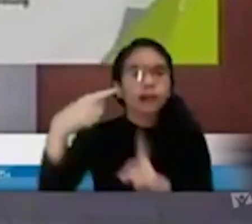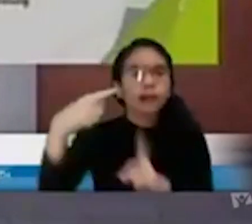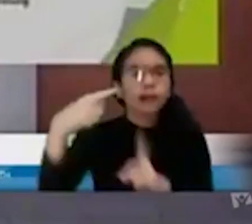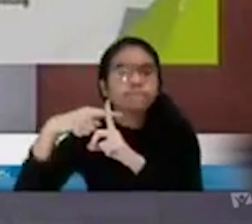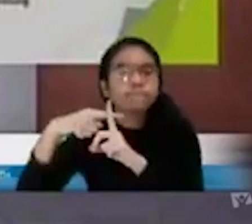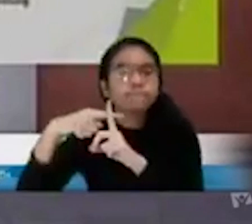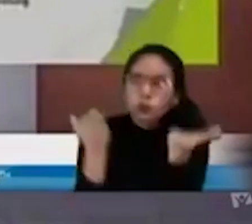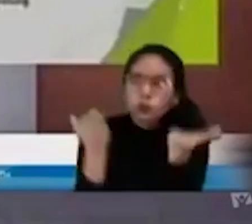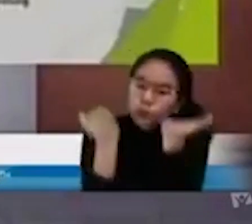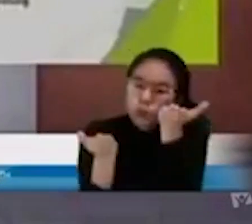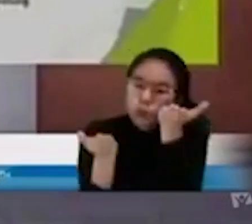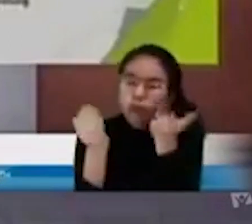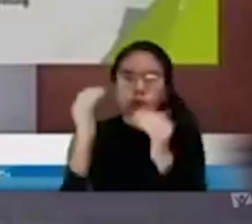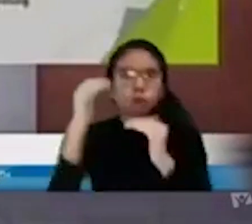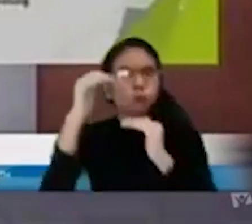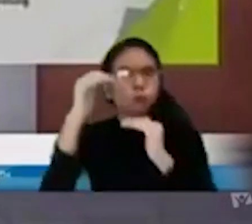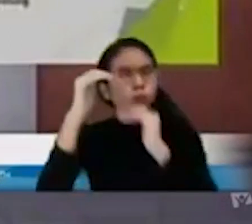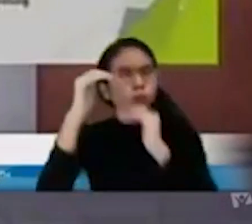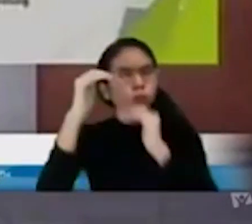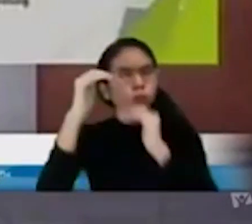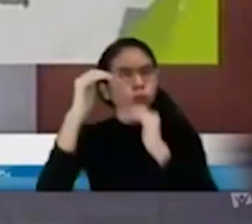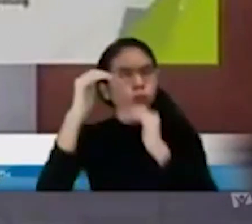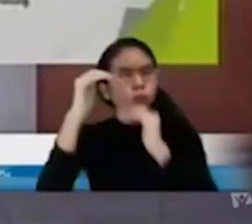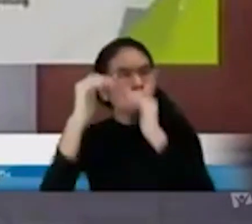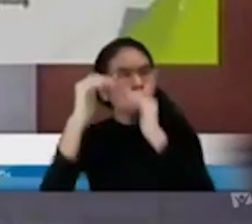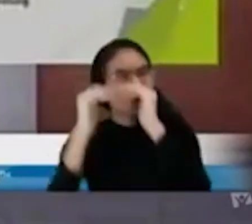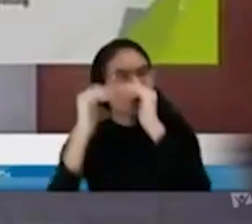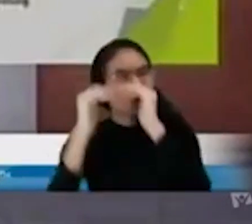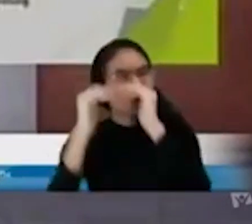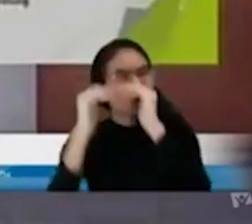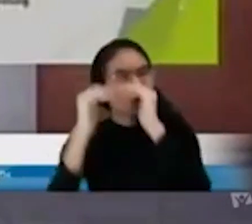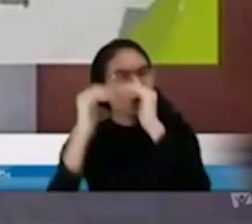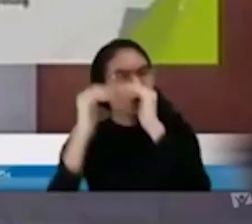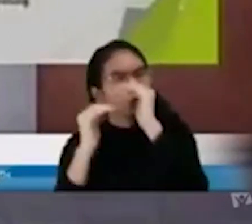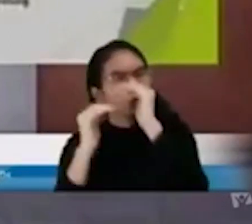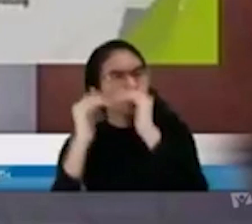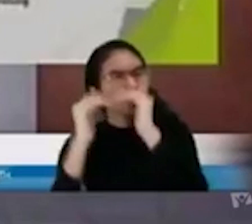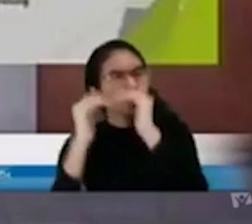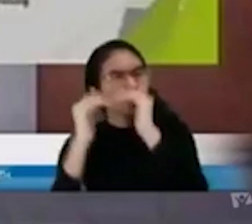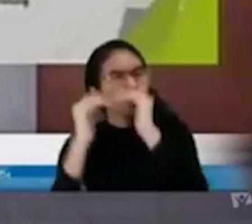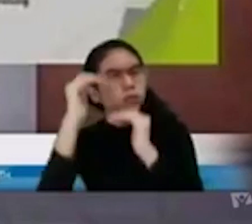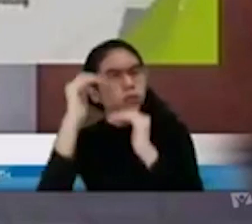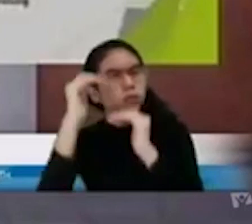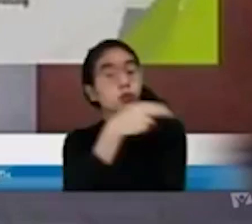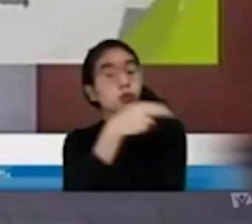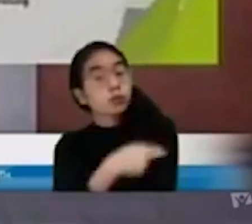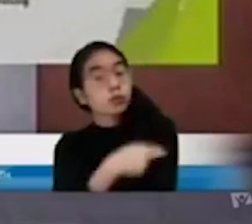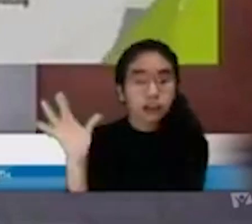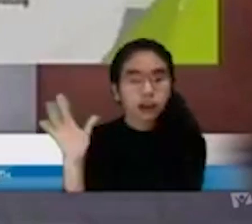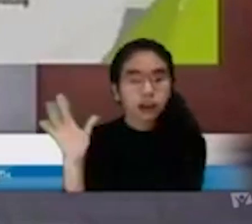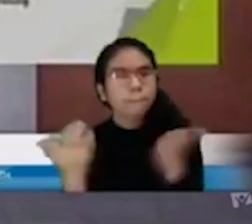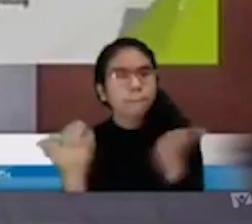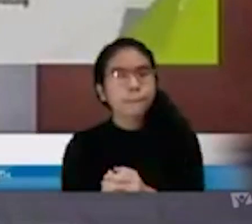lain. Oleh karena rumah sakit ini adalah rumah sakit